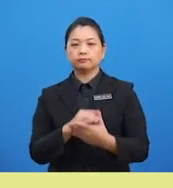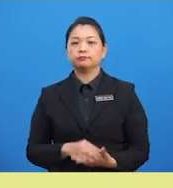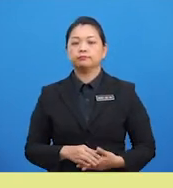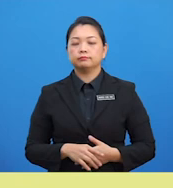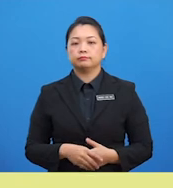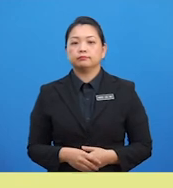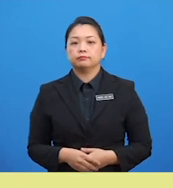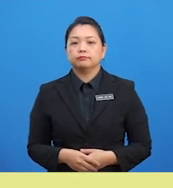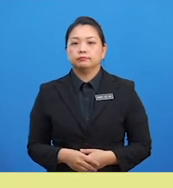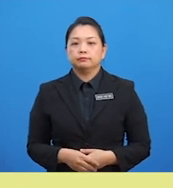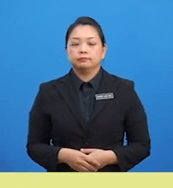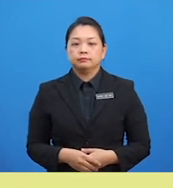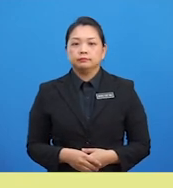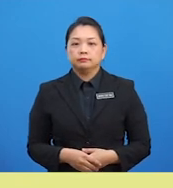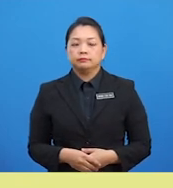Baiklah,